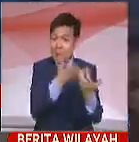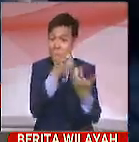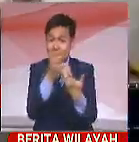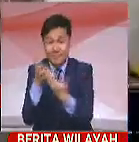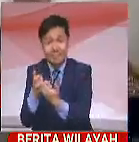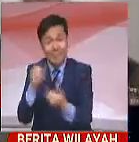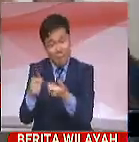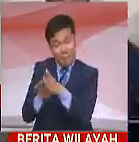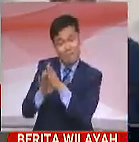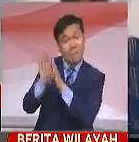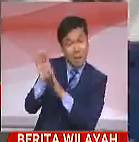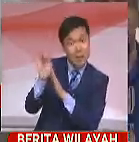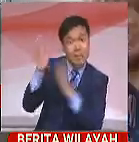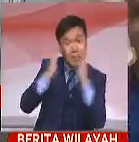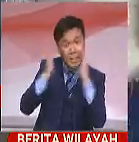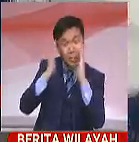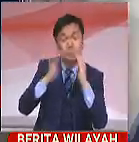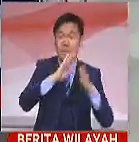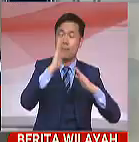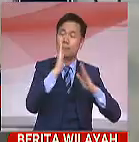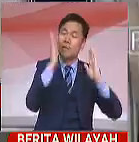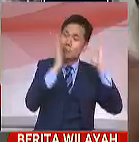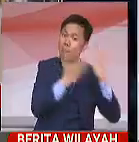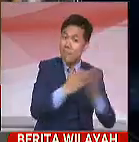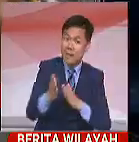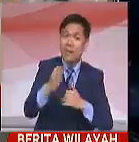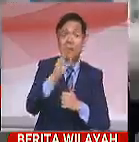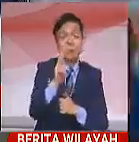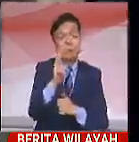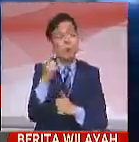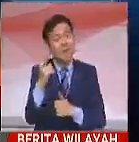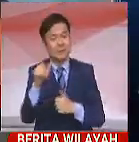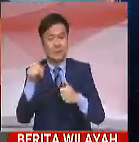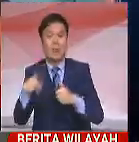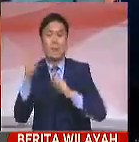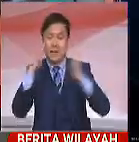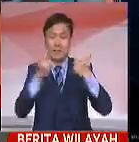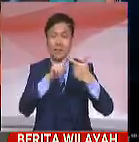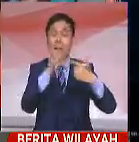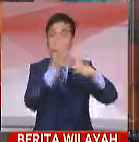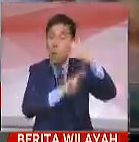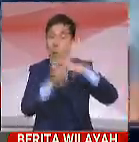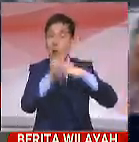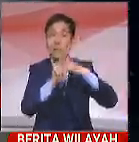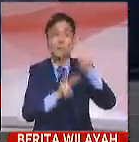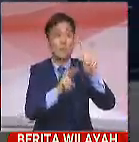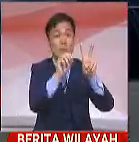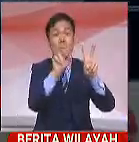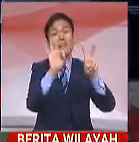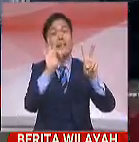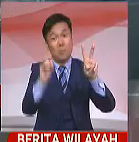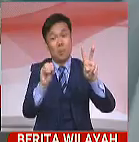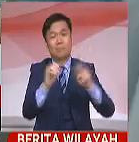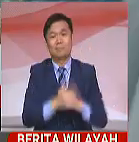dasar pembangunan negara seperti Rancangan Malaysia ke-12, RMK ke-12 dan Wawasan Kemakmuran Bersama